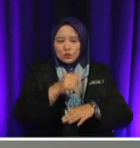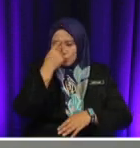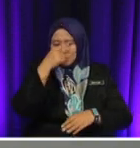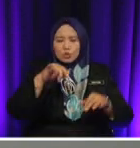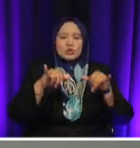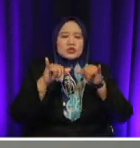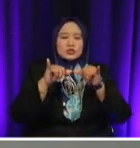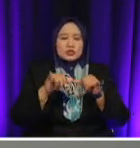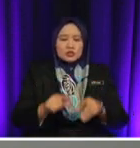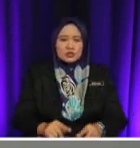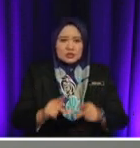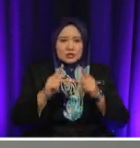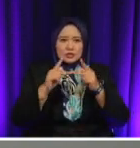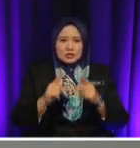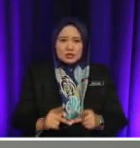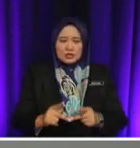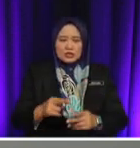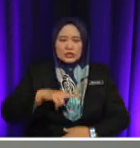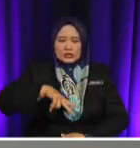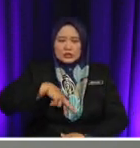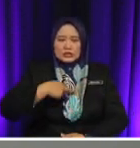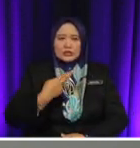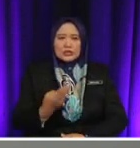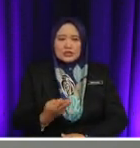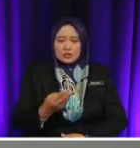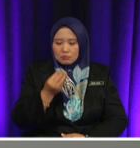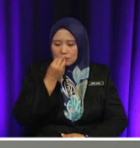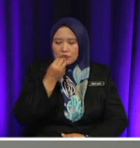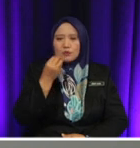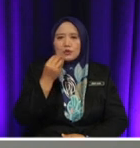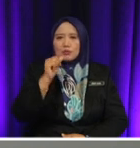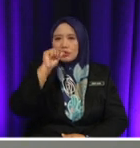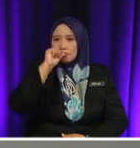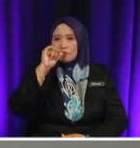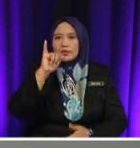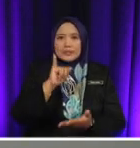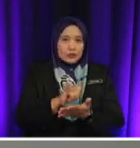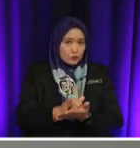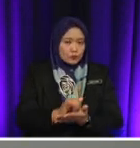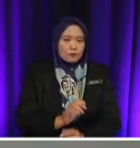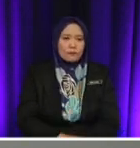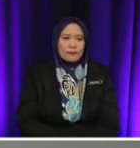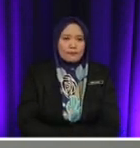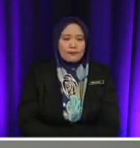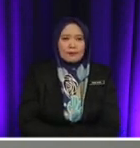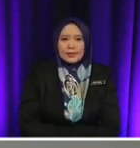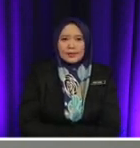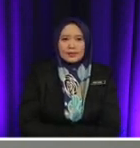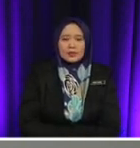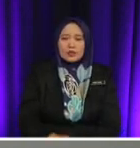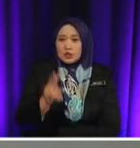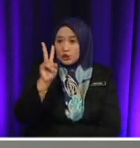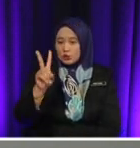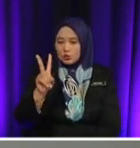nutrien bagi Minuman itu oke yang pertama baca soalan dengan tenang yang kedua gariskan perkataan ke